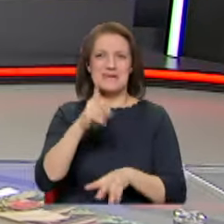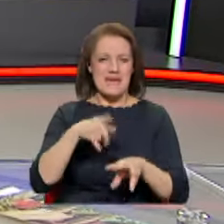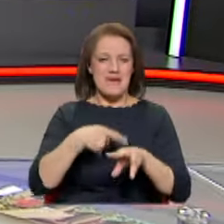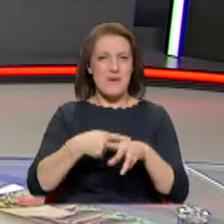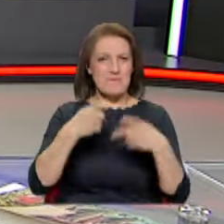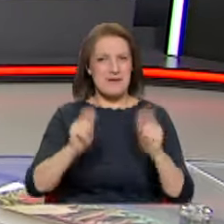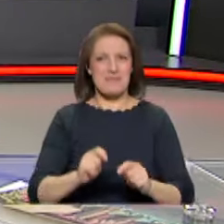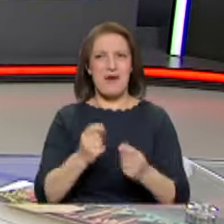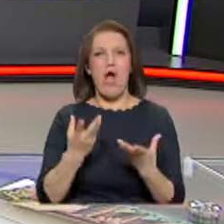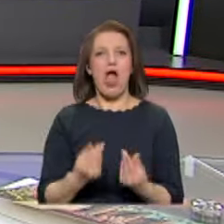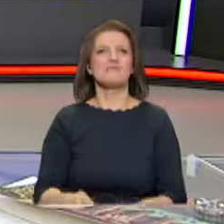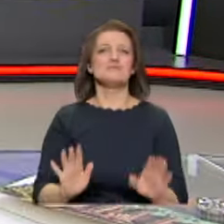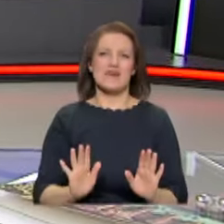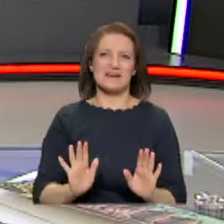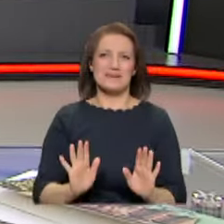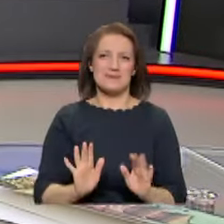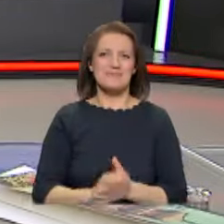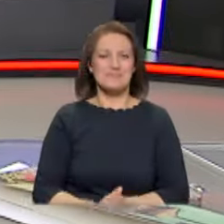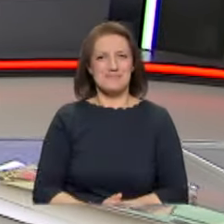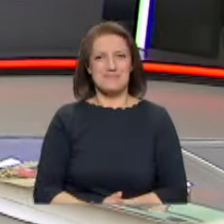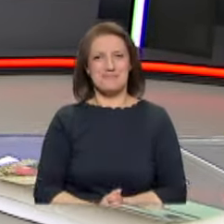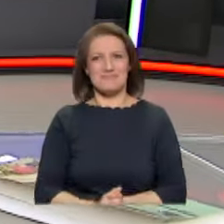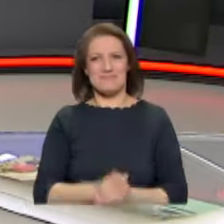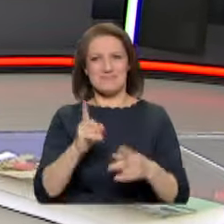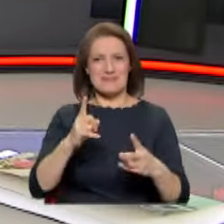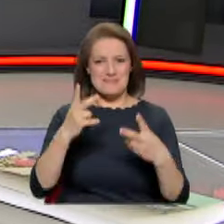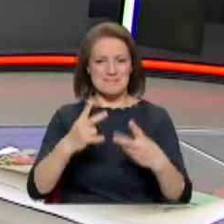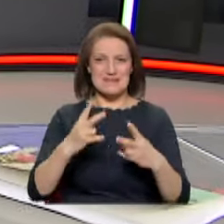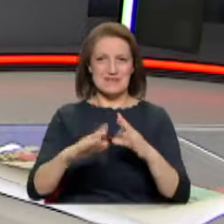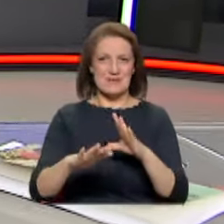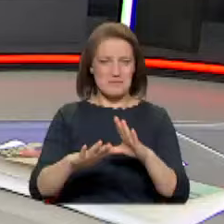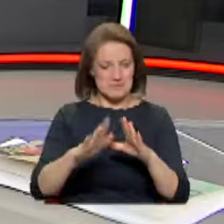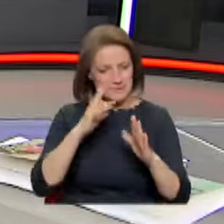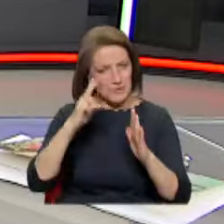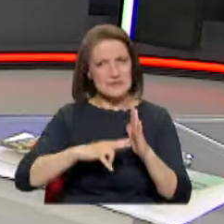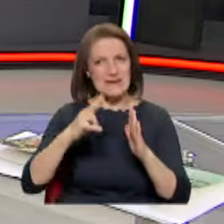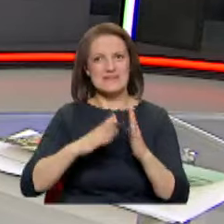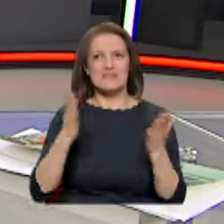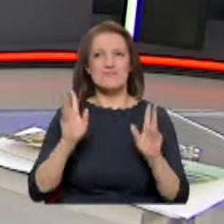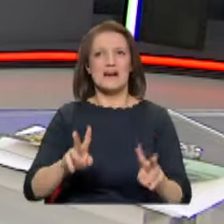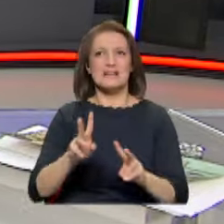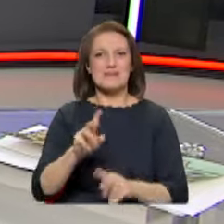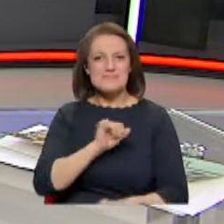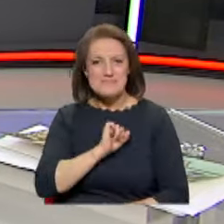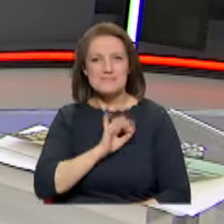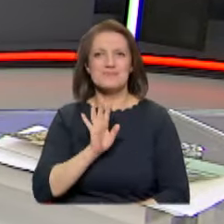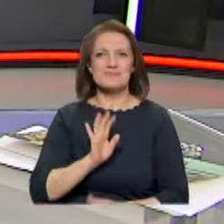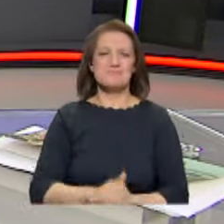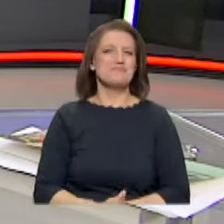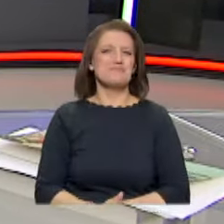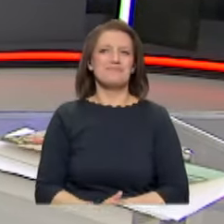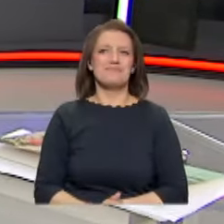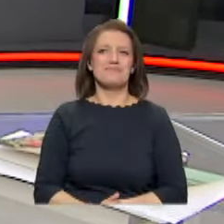yapsam olmayacak. Evet, bir mesaj daha okusaydın diyor arkadaşlar. Vallahi bilmiyorum, korkuyorum kaçırmayalım